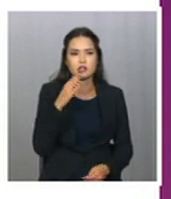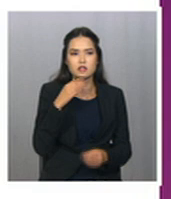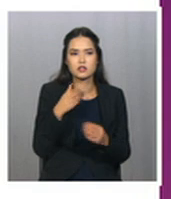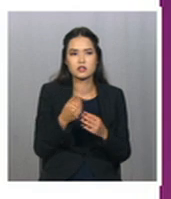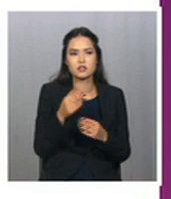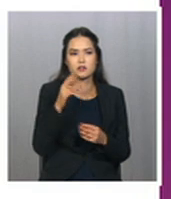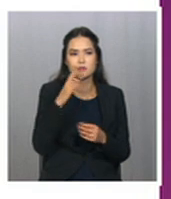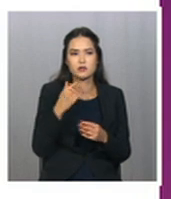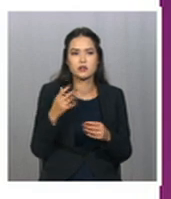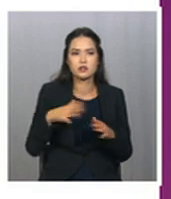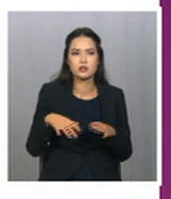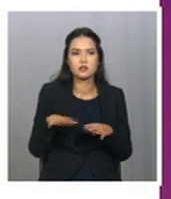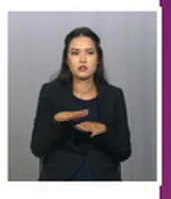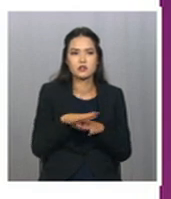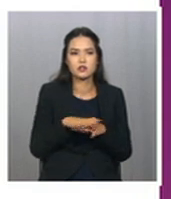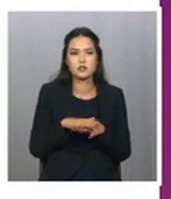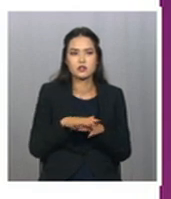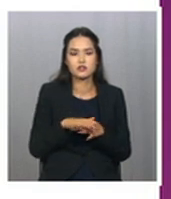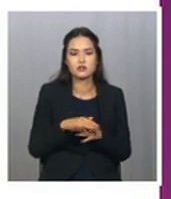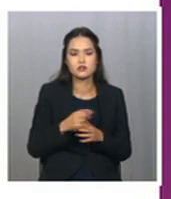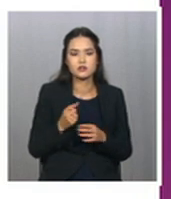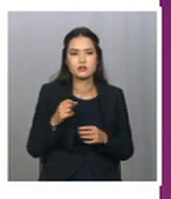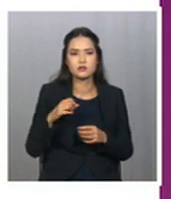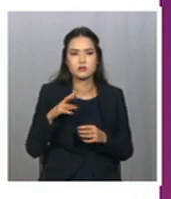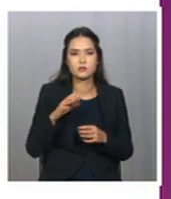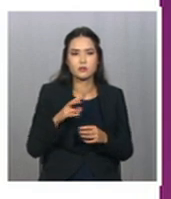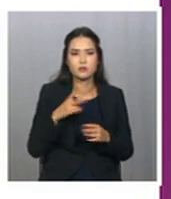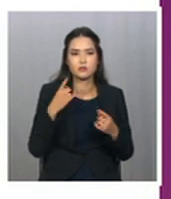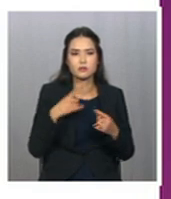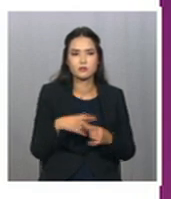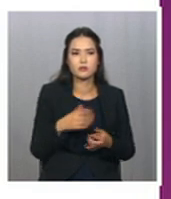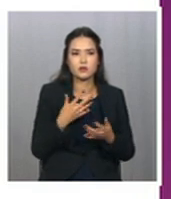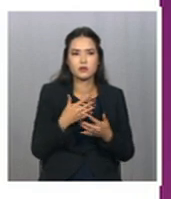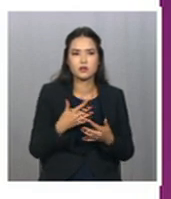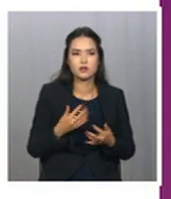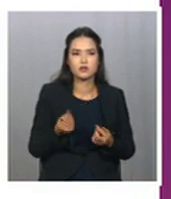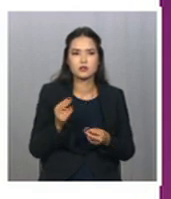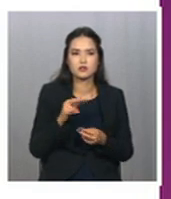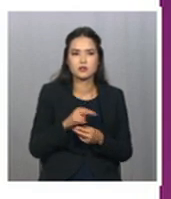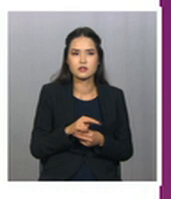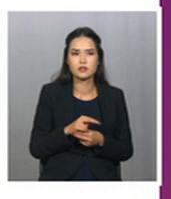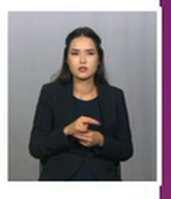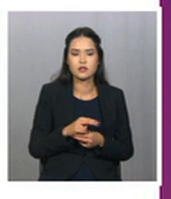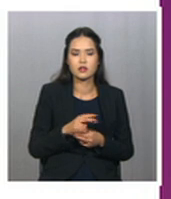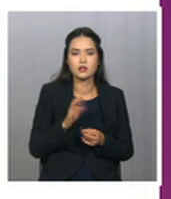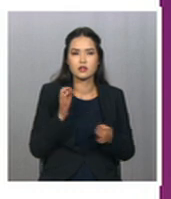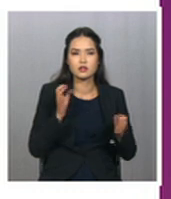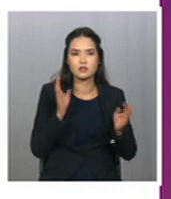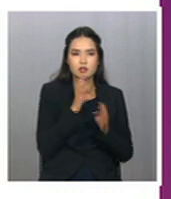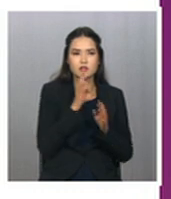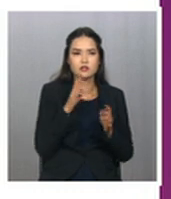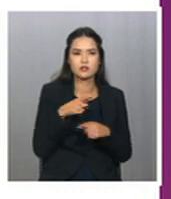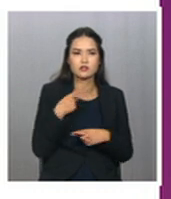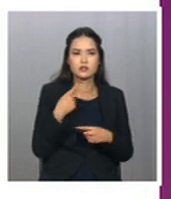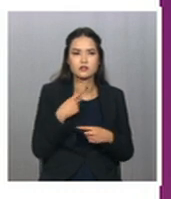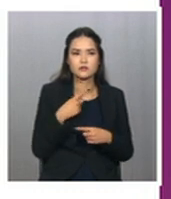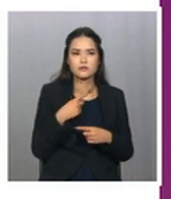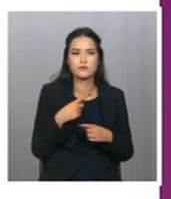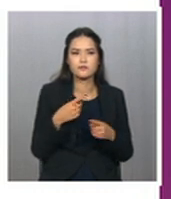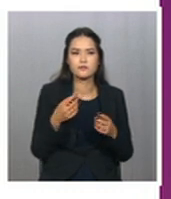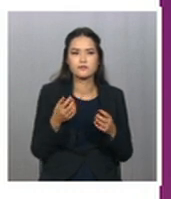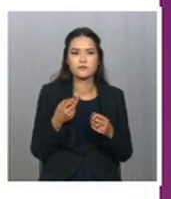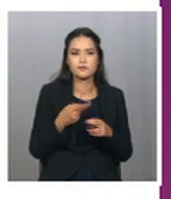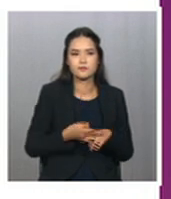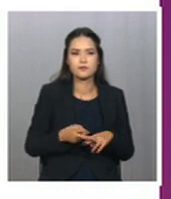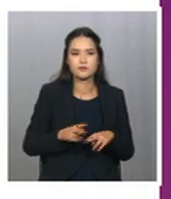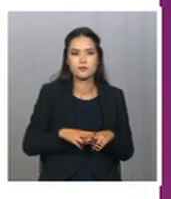ағайындарының құлқыны үшін малға сатылып, тоқал болып бара жатқан тағдыры суреттеледі. Араша түспек болған